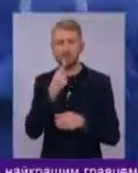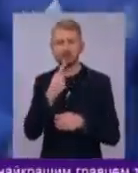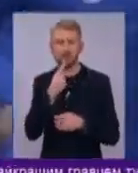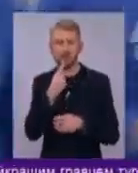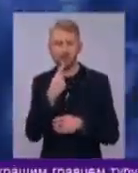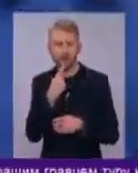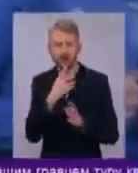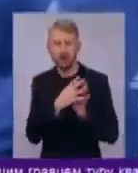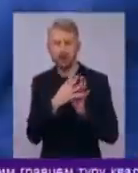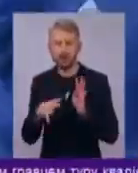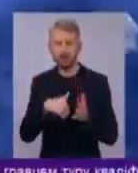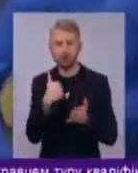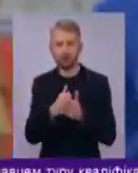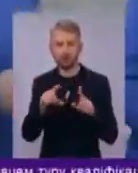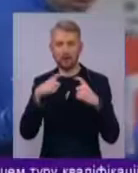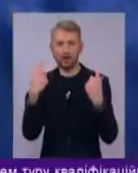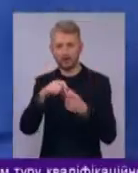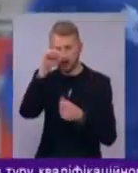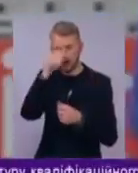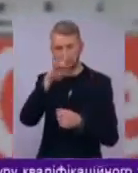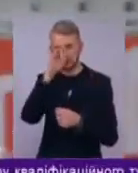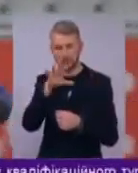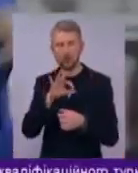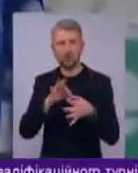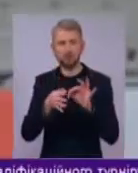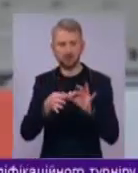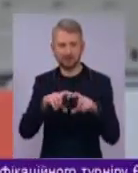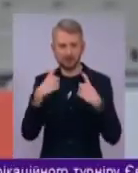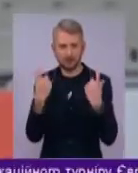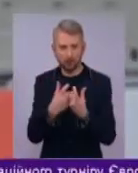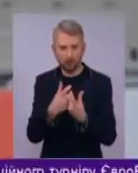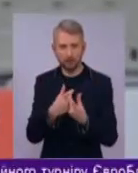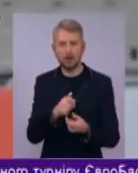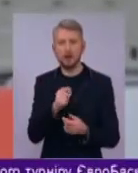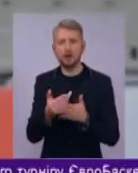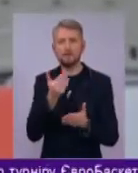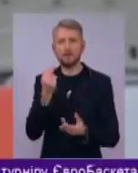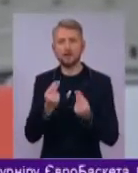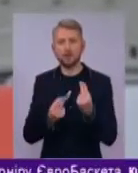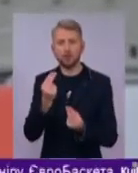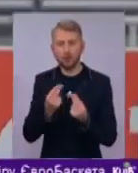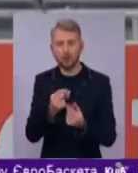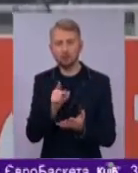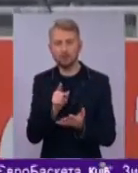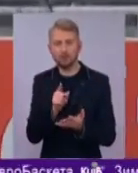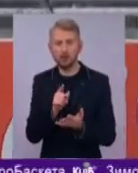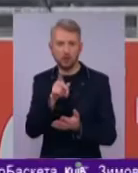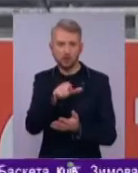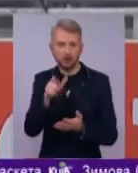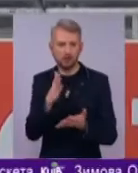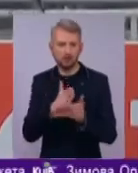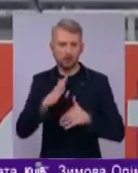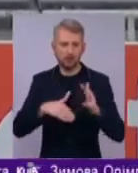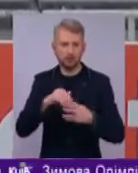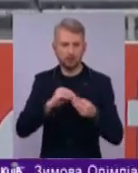дії газон головної арени Греції – легендарний стадіон «Олімпійський». Кияни перед грою з клубом грецької суперліги мають кадрові проблеми.